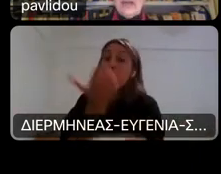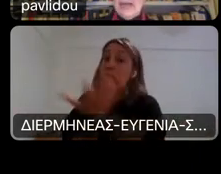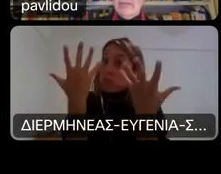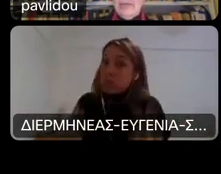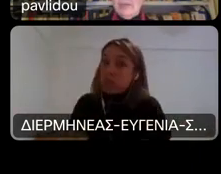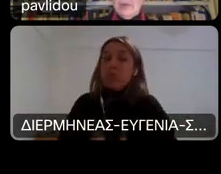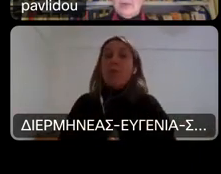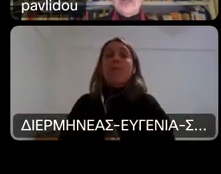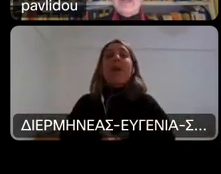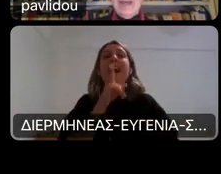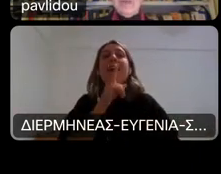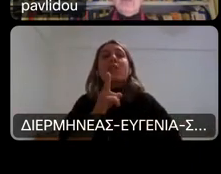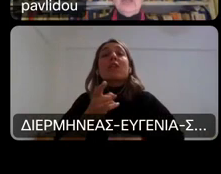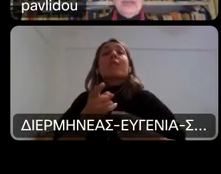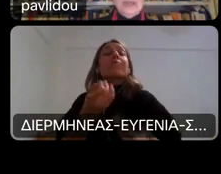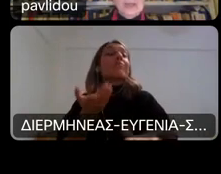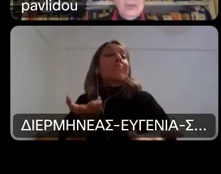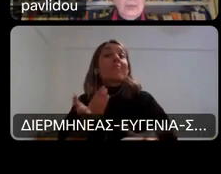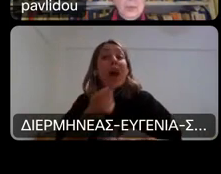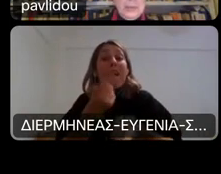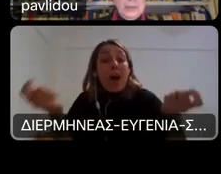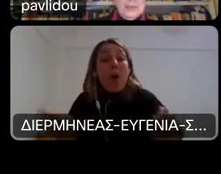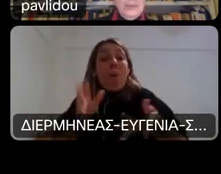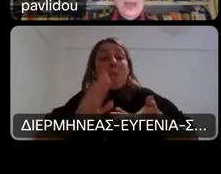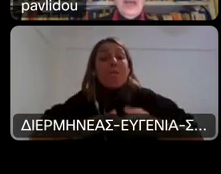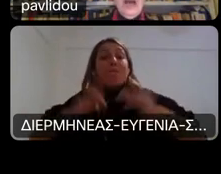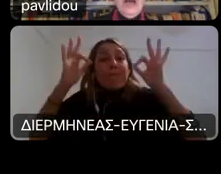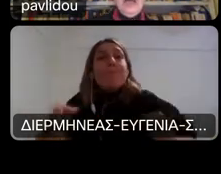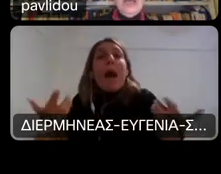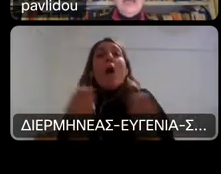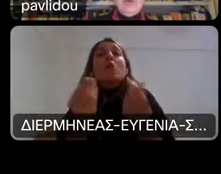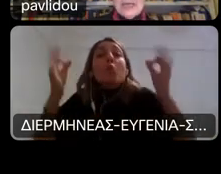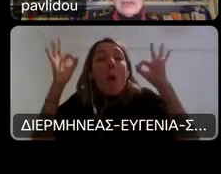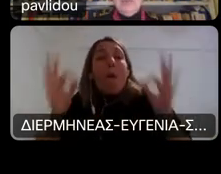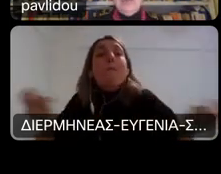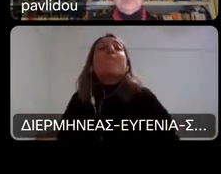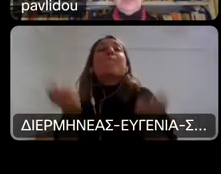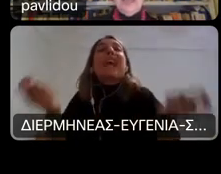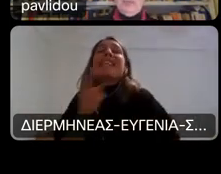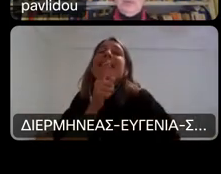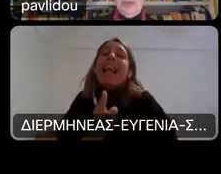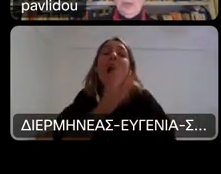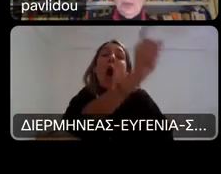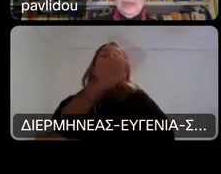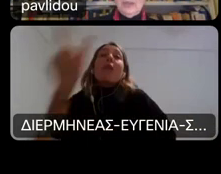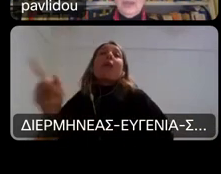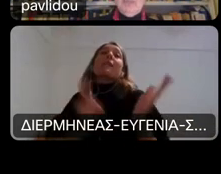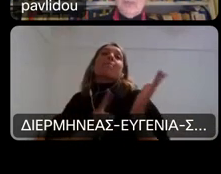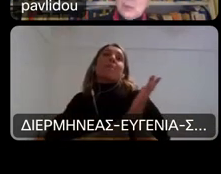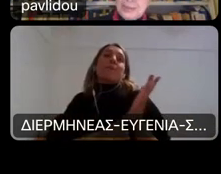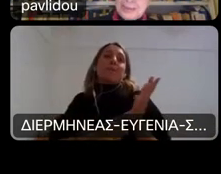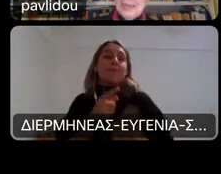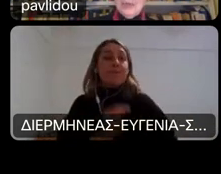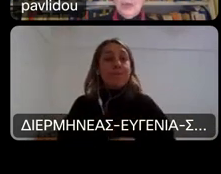και η εφαρμογή τους είναι θέμα πολιτικής βούλησης. Οι προτάσεις όμως αυτές προσανατολίζονται